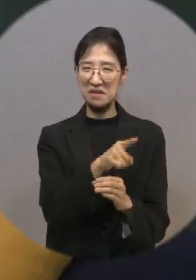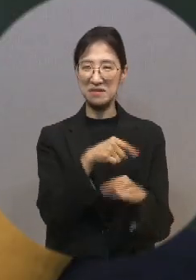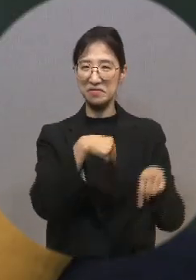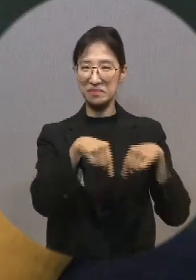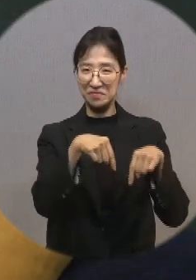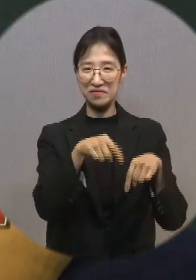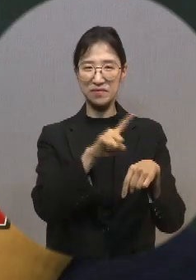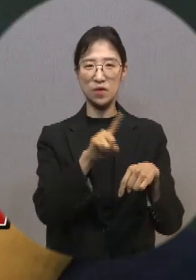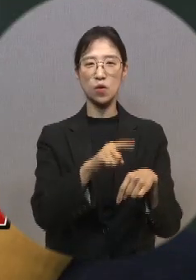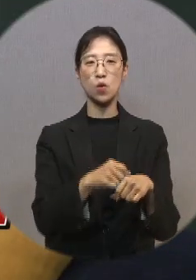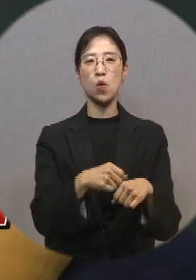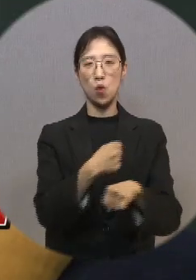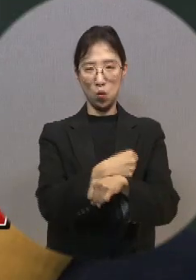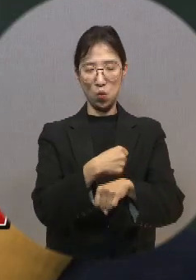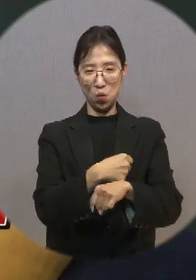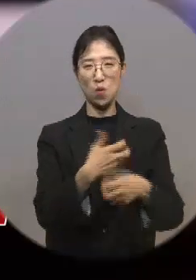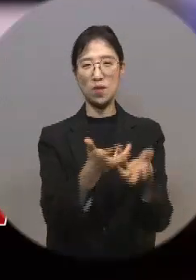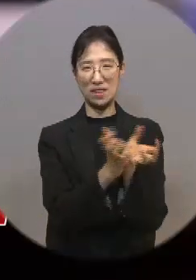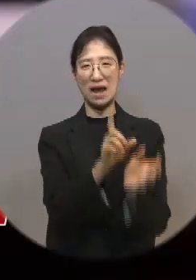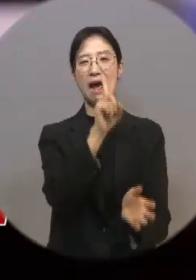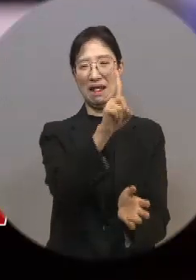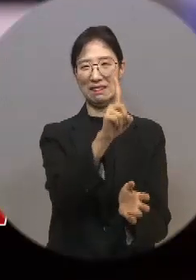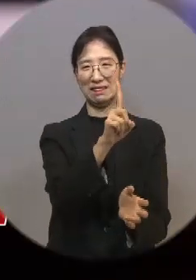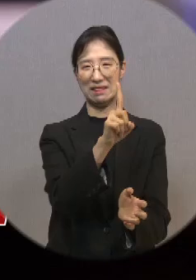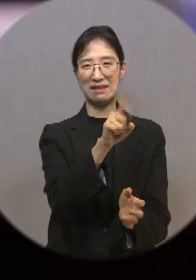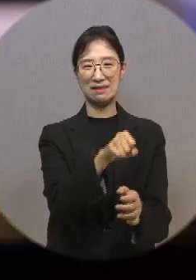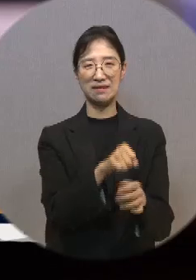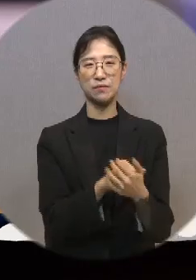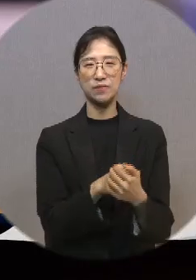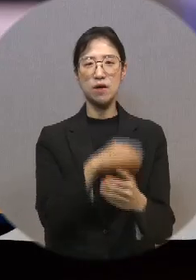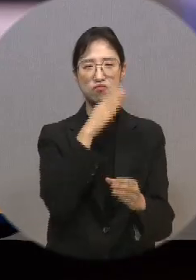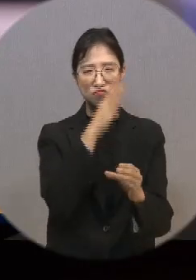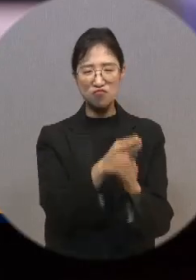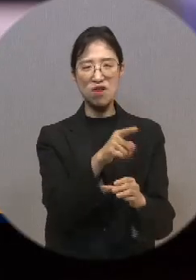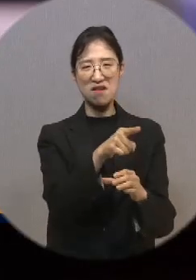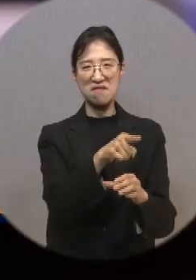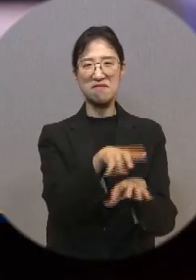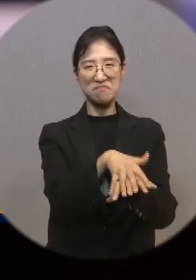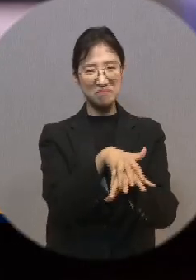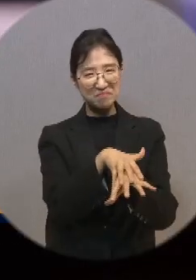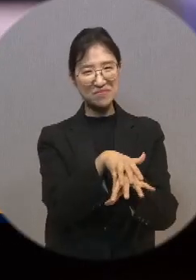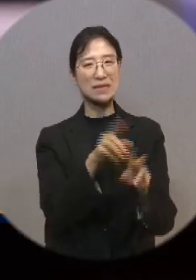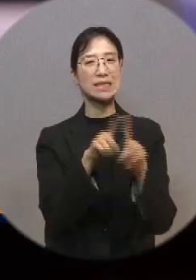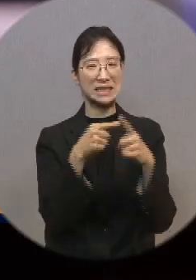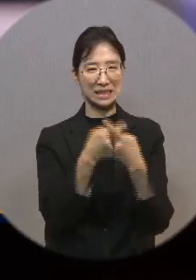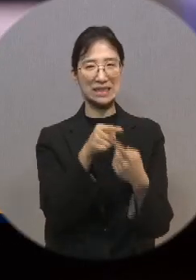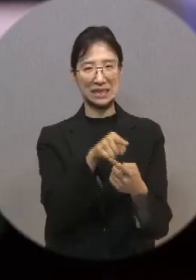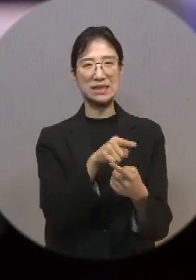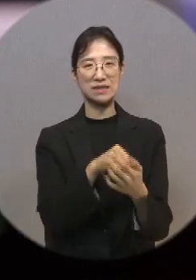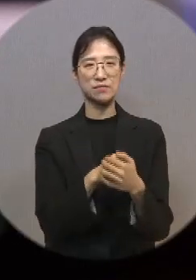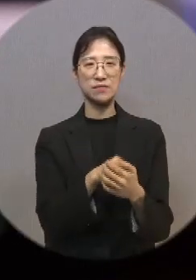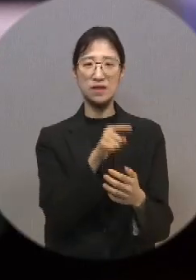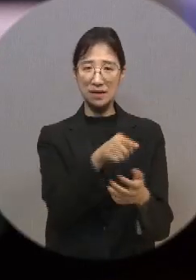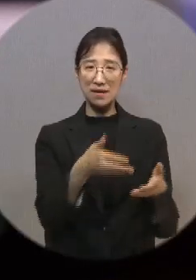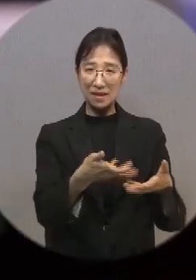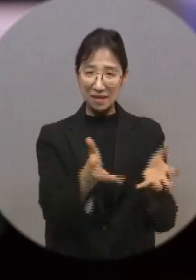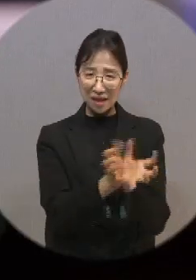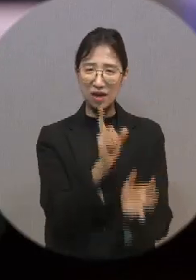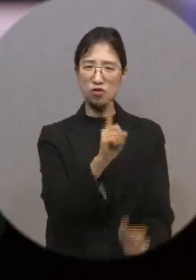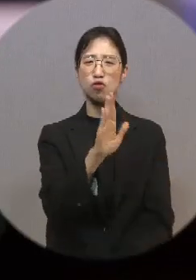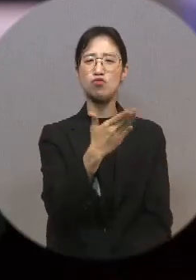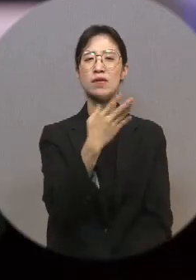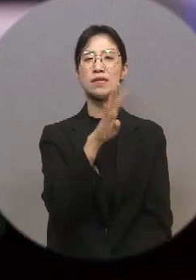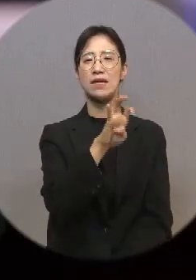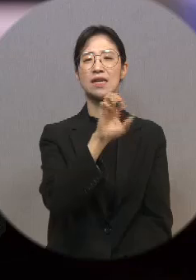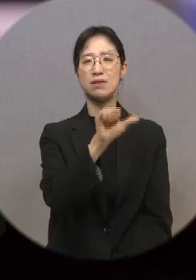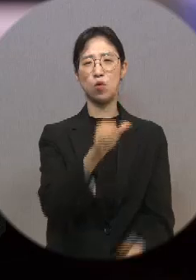이 노동당 유일지배 체제잖아요. 북한 체제를 유지하는데 가장 중요한 기제죠. 근데 이 노동당이 1945년에 창당을